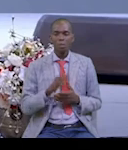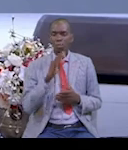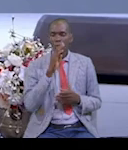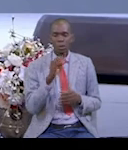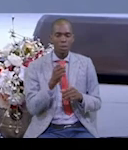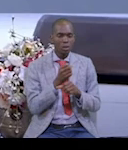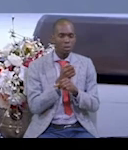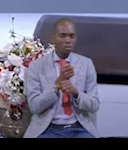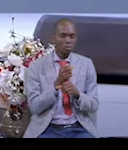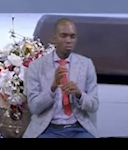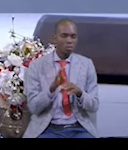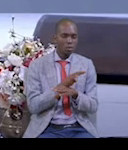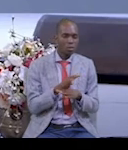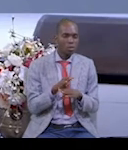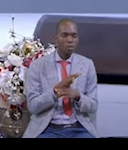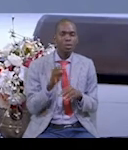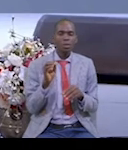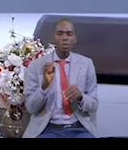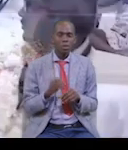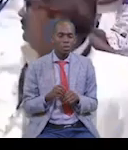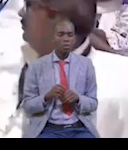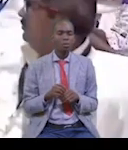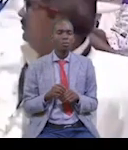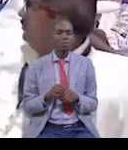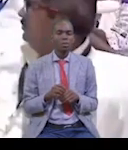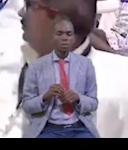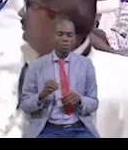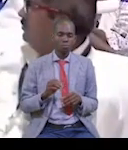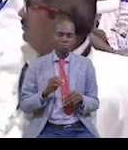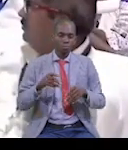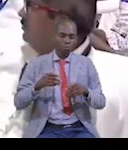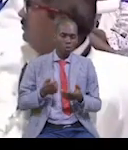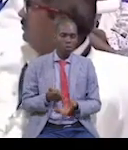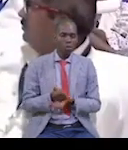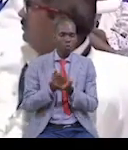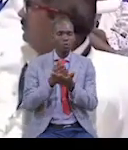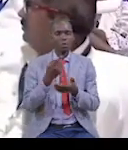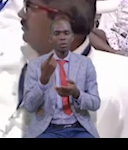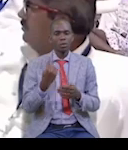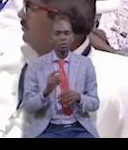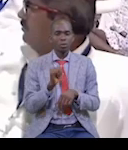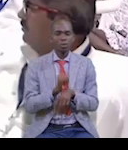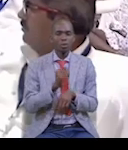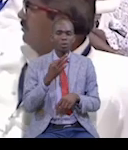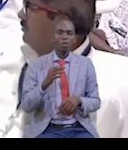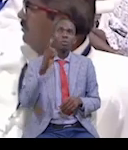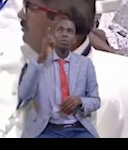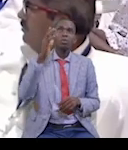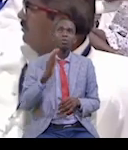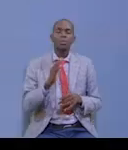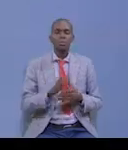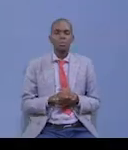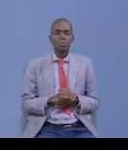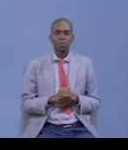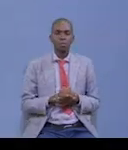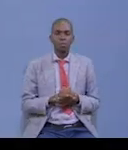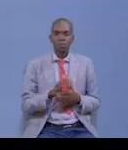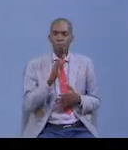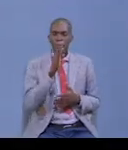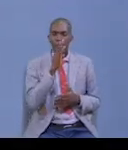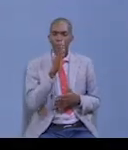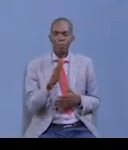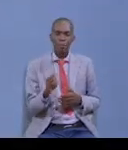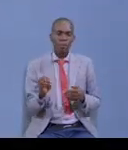in sowing the seed of the word of God. దేవుని యొక్క వాక్యం అనే విత్తనాలు విత్తడానికి మీ సమయాన్ని పూర్తిగా నింపేసుకోండి. Occupy